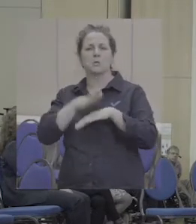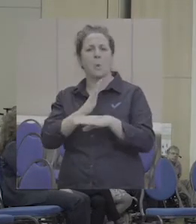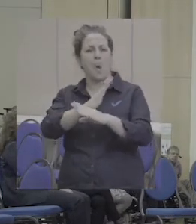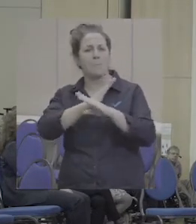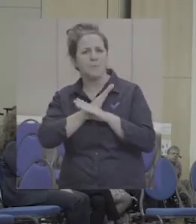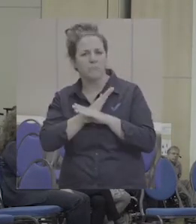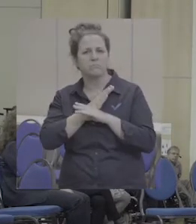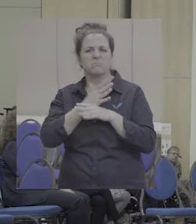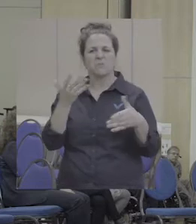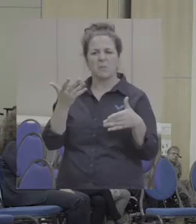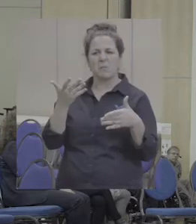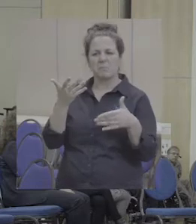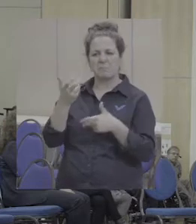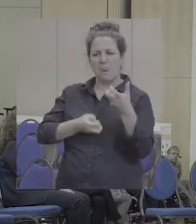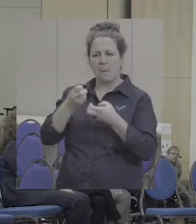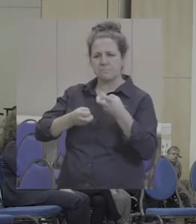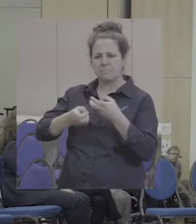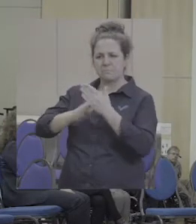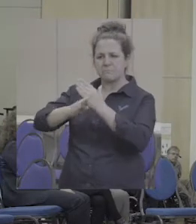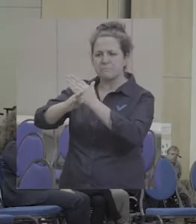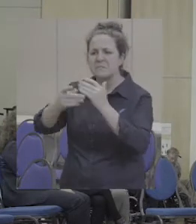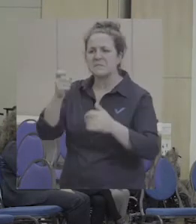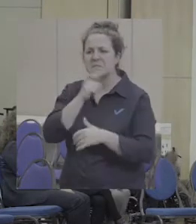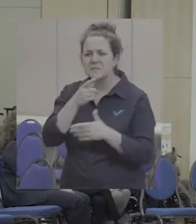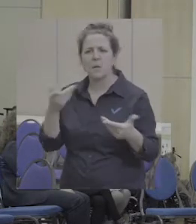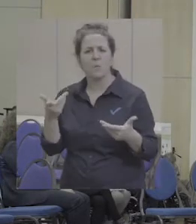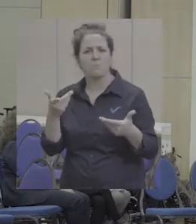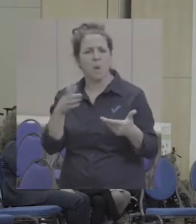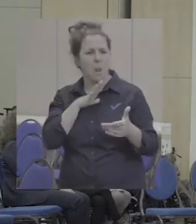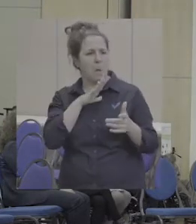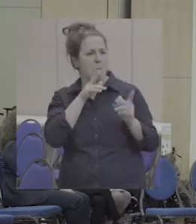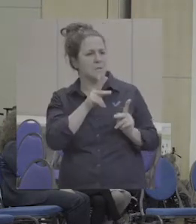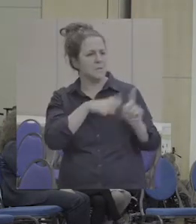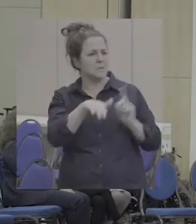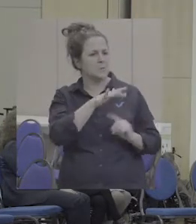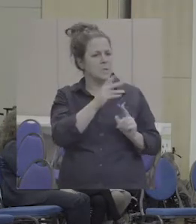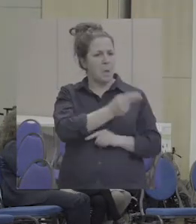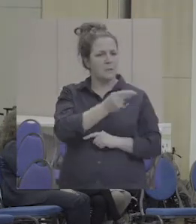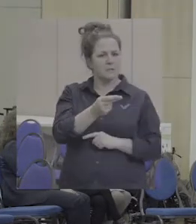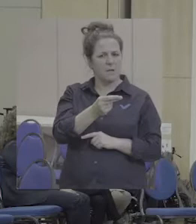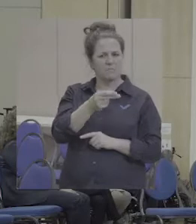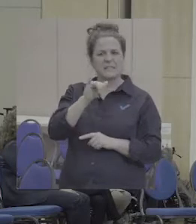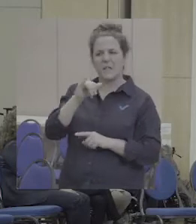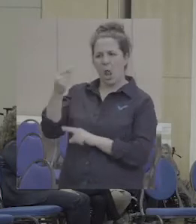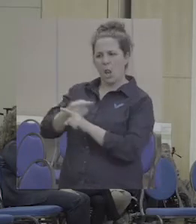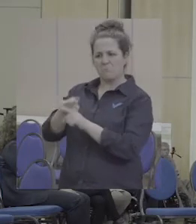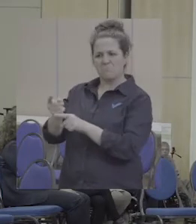des difficultés, en fait, qui peuvent être rencontrées par les personnes en situation de handicap dans un logement qui est inadéquat, mais